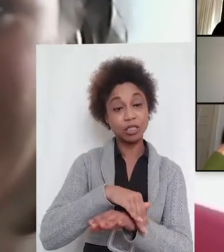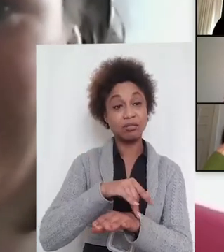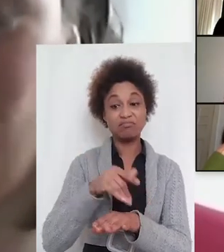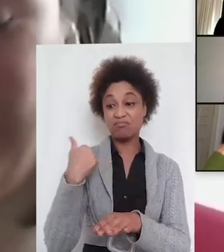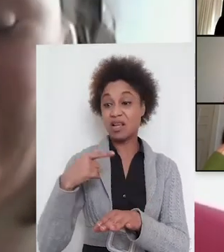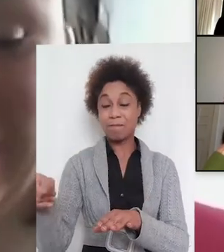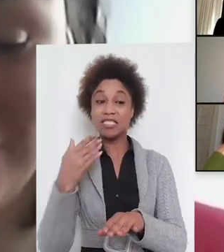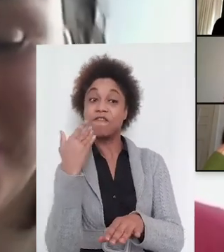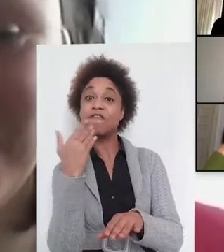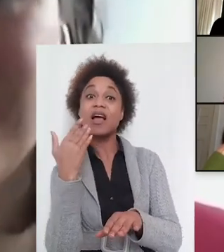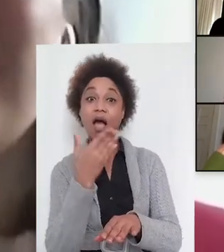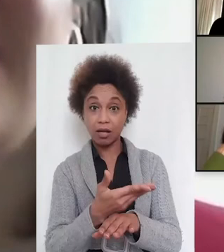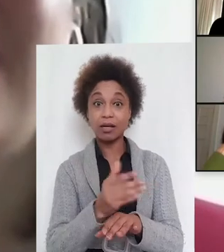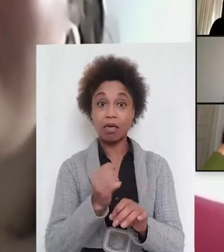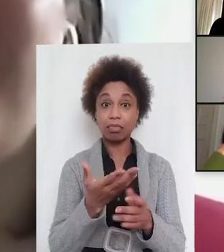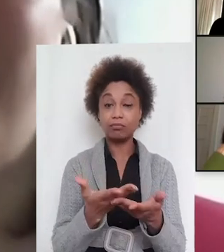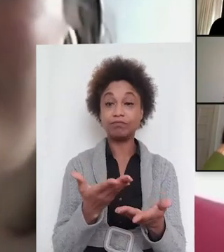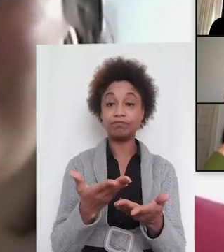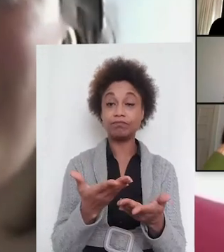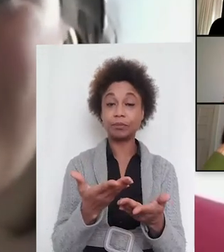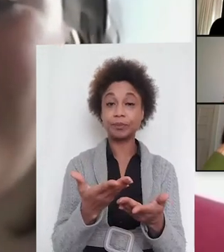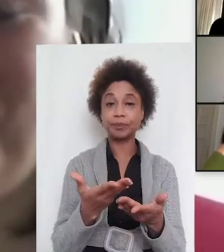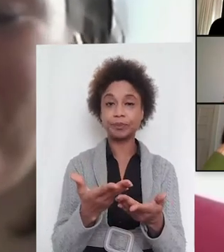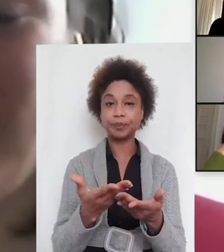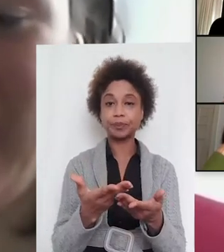kunnen stellen aan de organisatie, dan